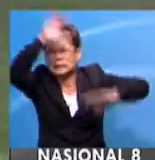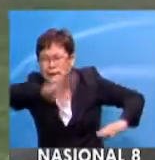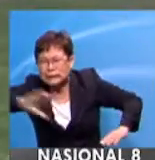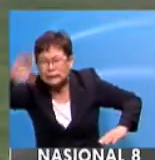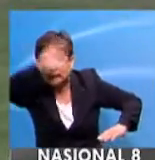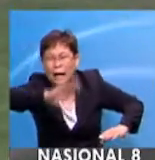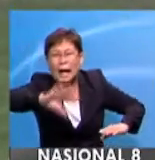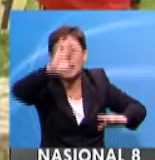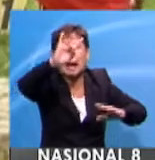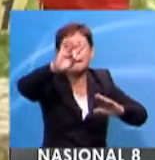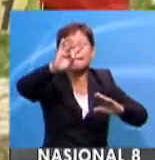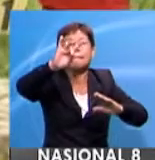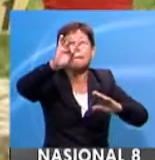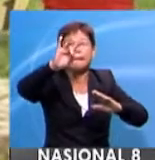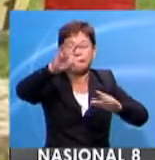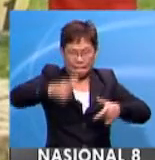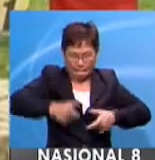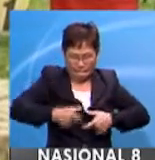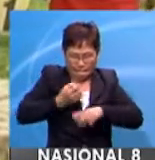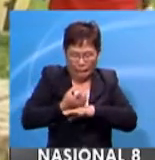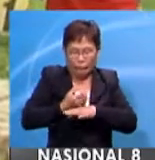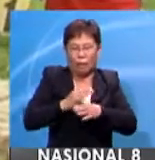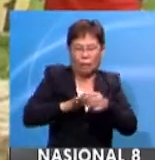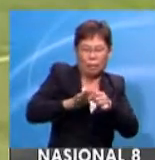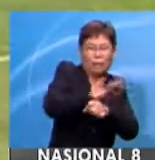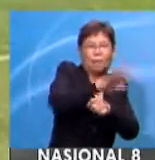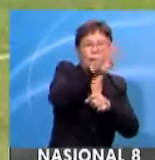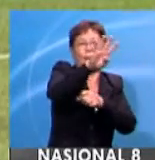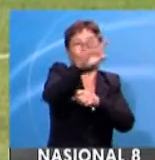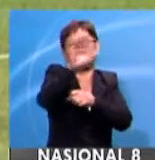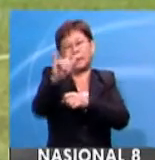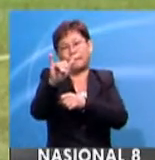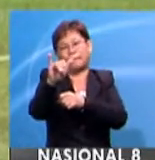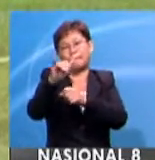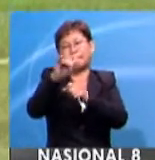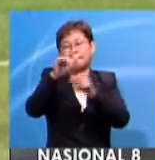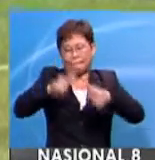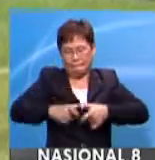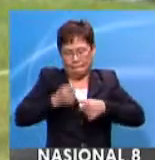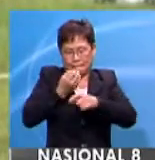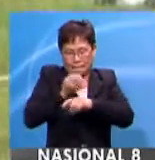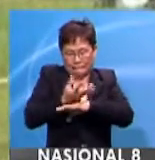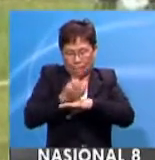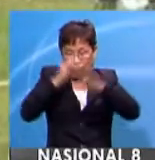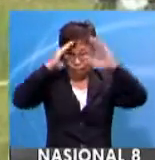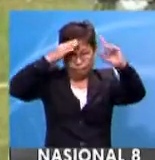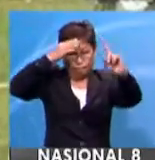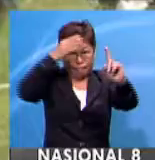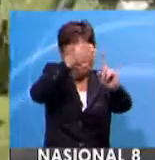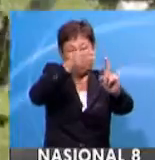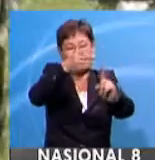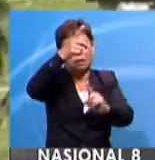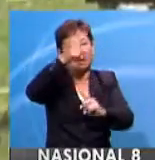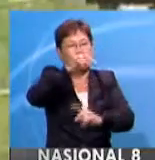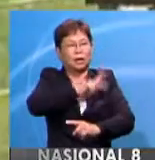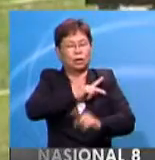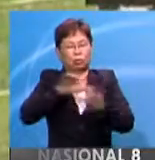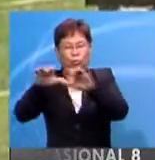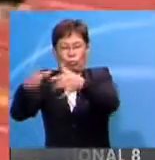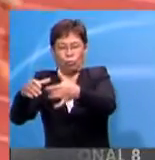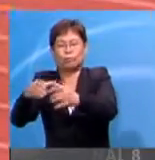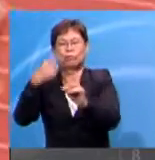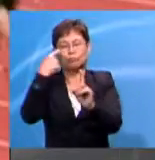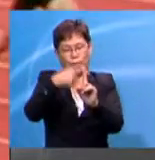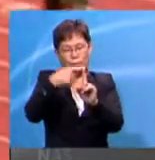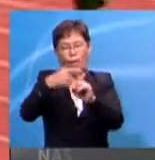emas untuk melengkapkan senar seperti yang disasarkan ketua konten Malaysia Datuk dokter Abdullah Muhammad Said Tetap